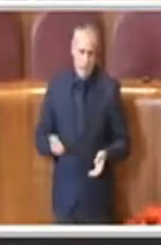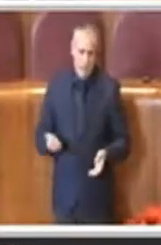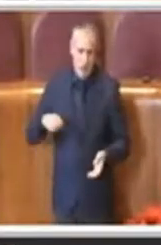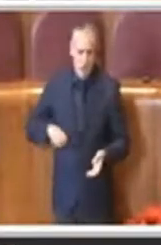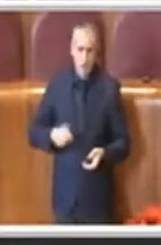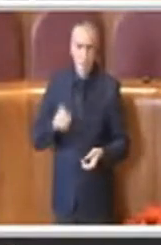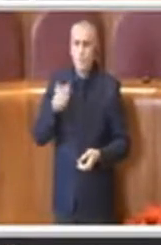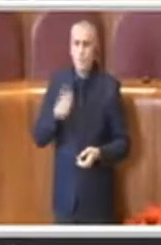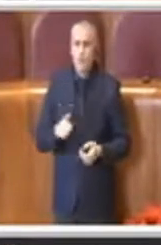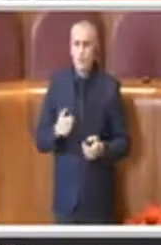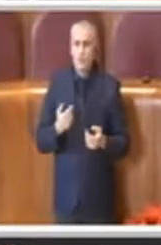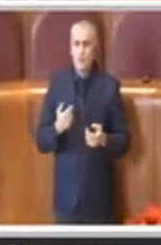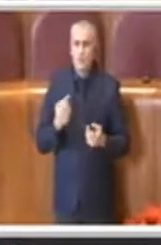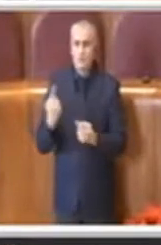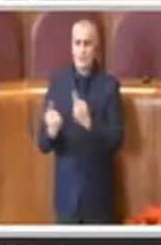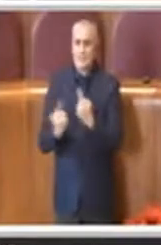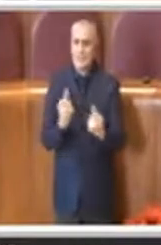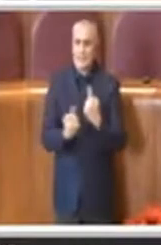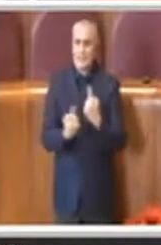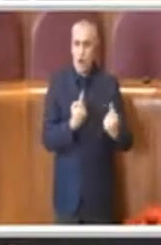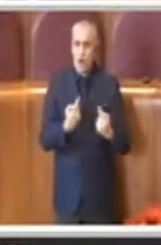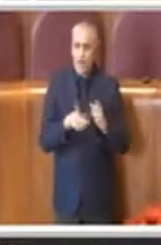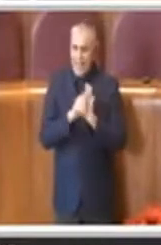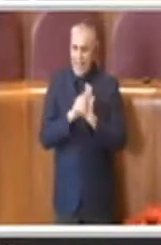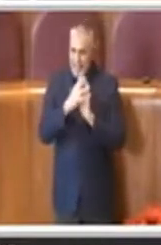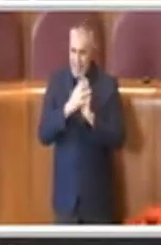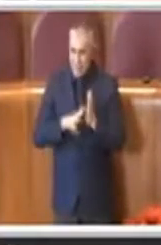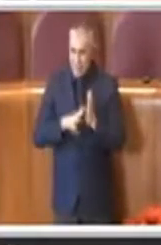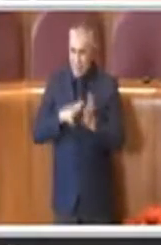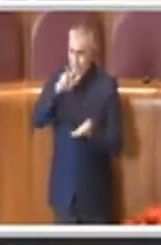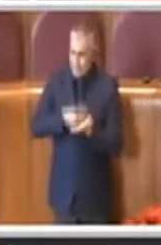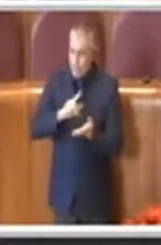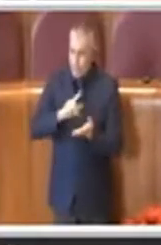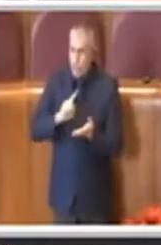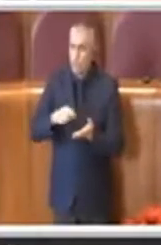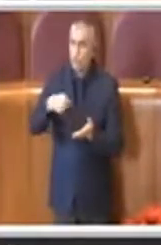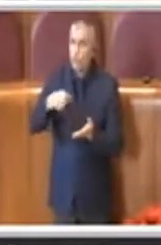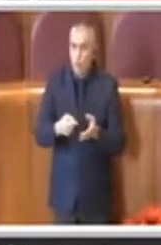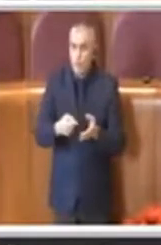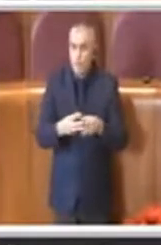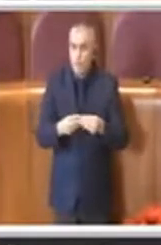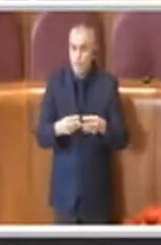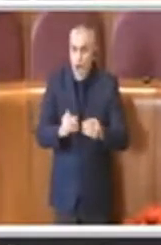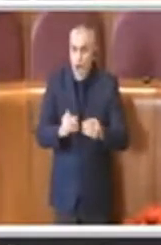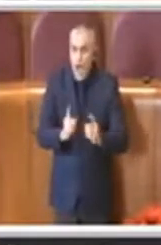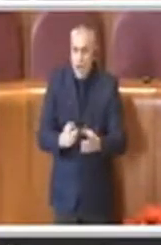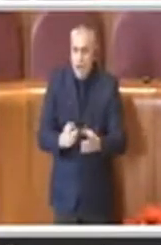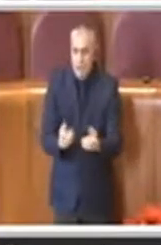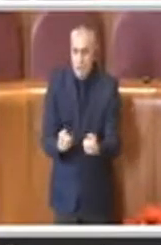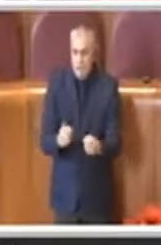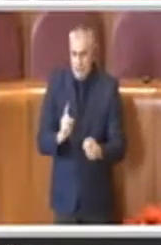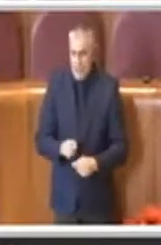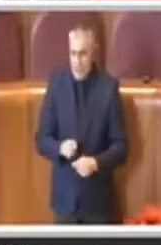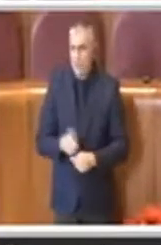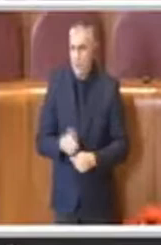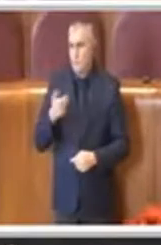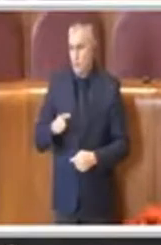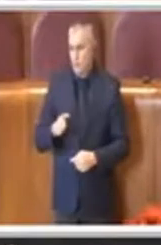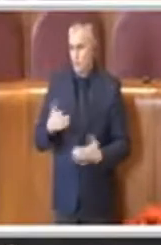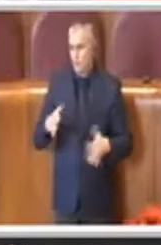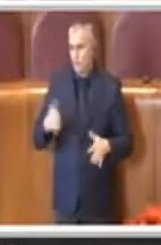riguarda la questione dell'attuazione delle stesse, perché, come accennavo nel mio precedente